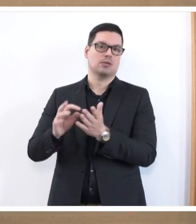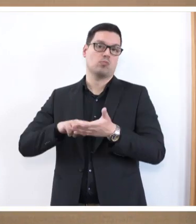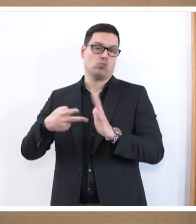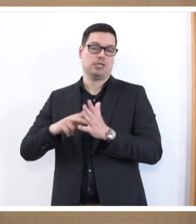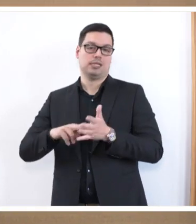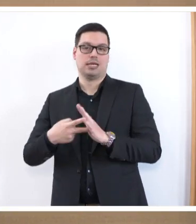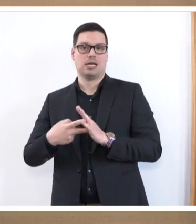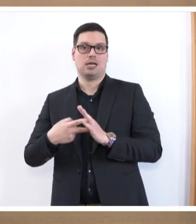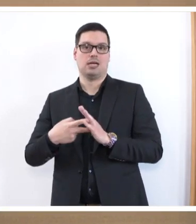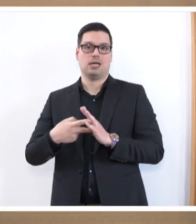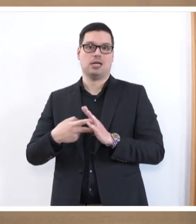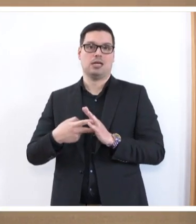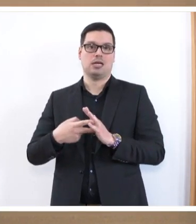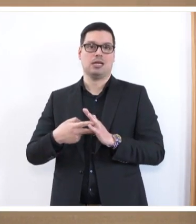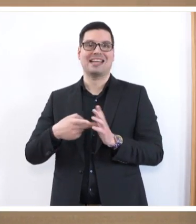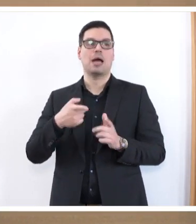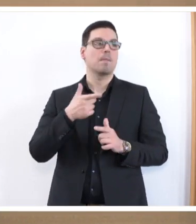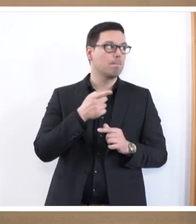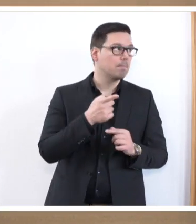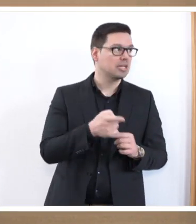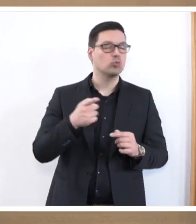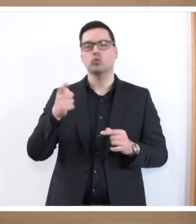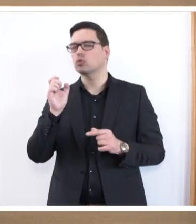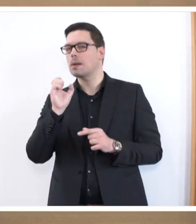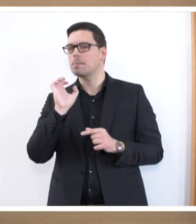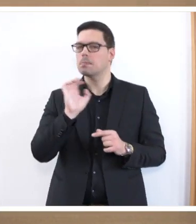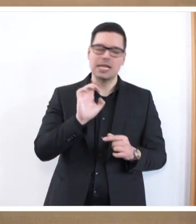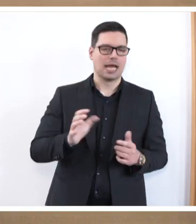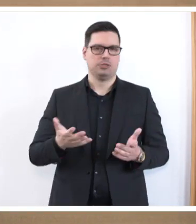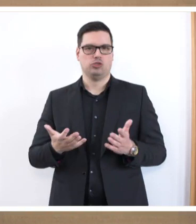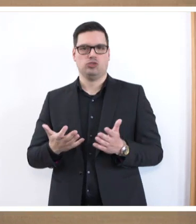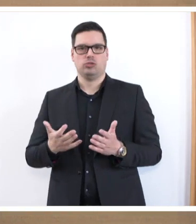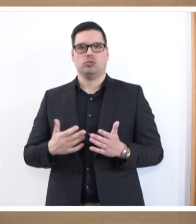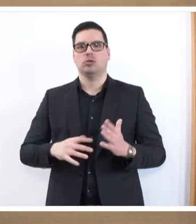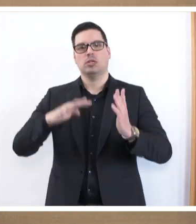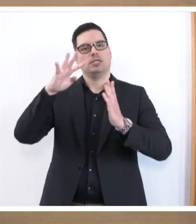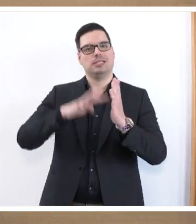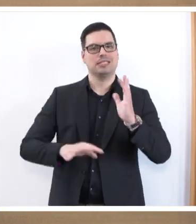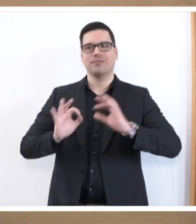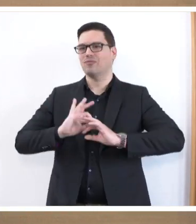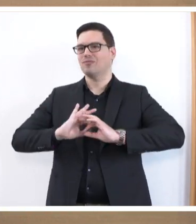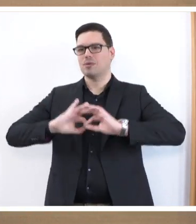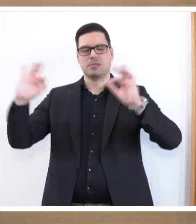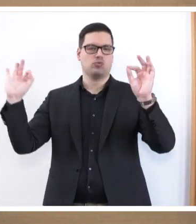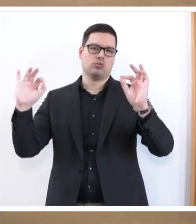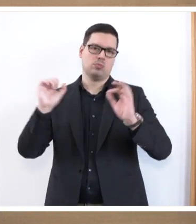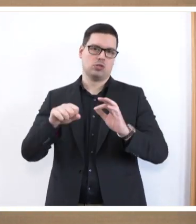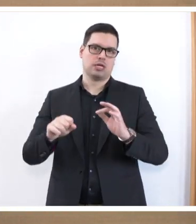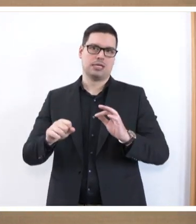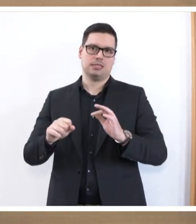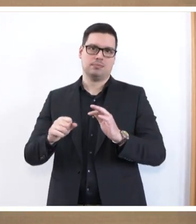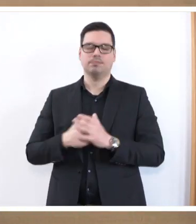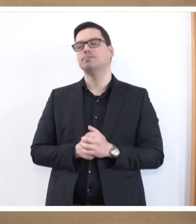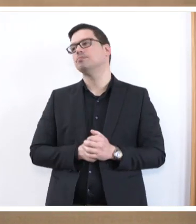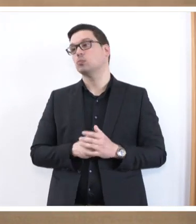und Kommunalpolitiker bedroht oder auch beleidigt werden. Und die Liste der Verbesserungsmöglichkeiten, sie ist sicherlich nicht